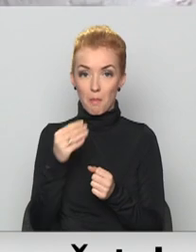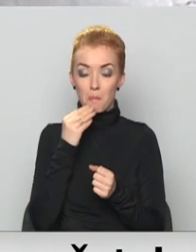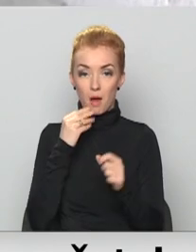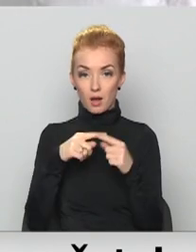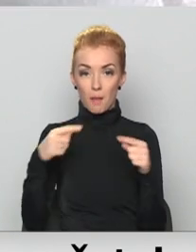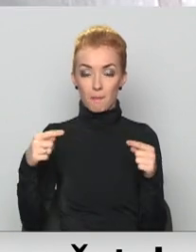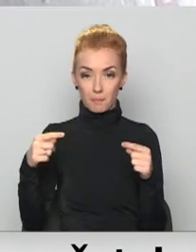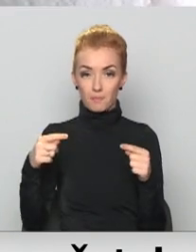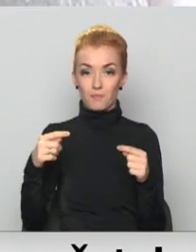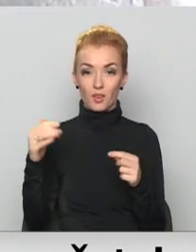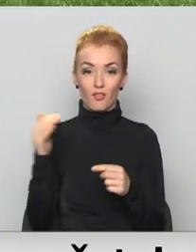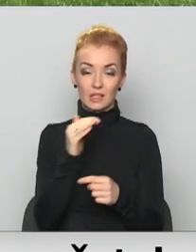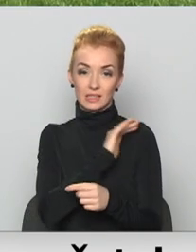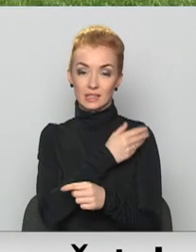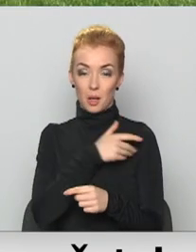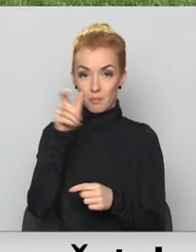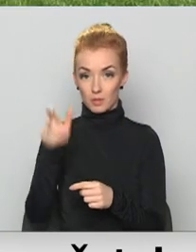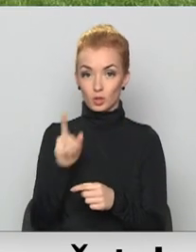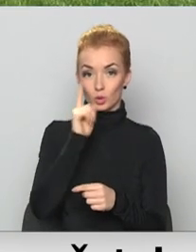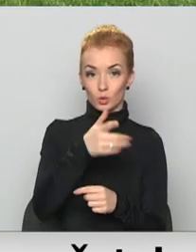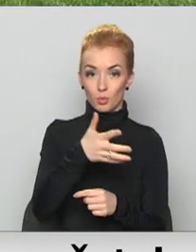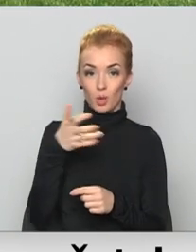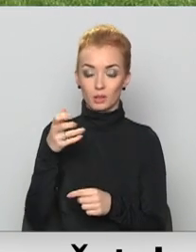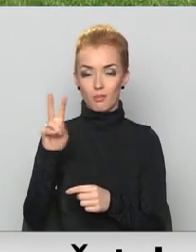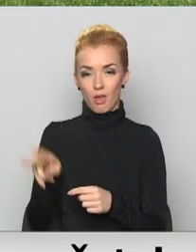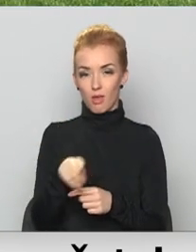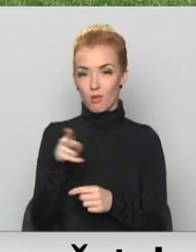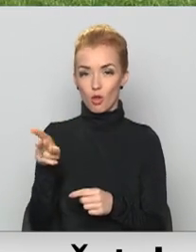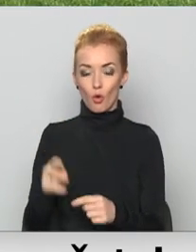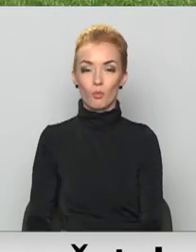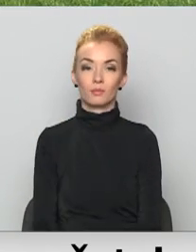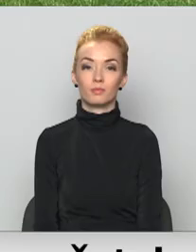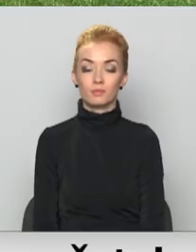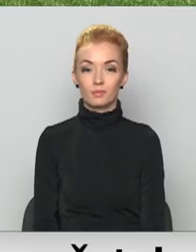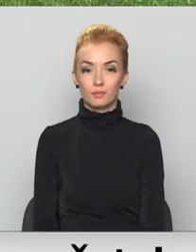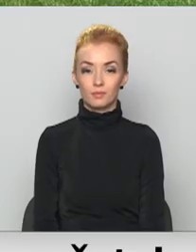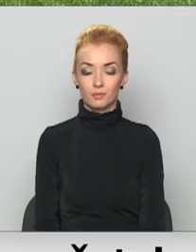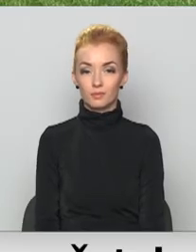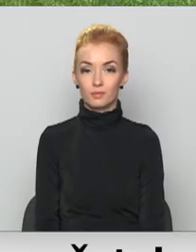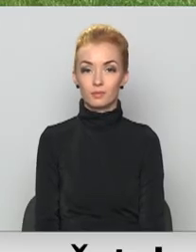aprites likumā fiziskām personām, ir 1500 eiro. Sandra Leitāne, Andris Pāns, RTV.